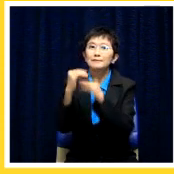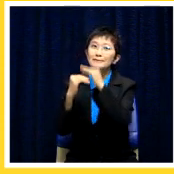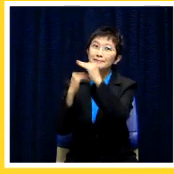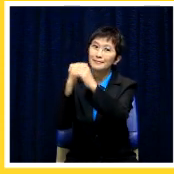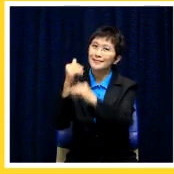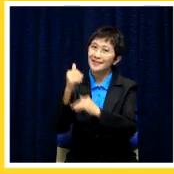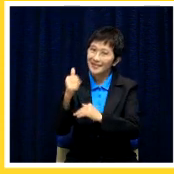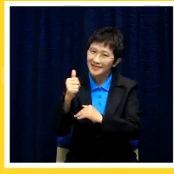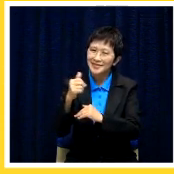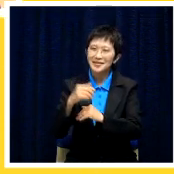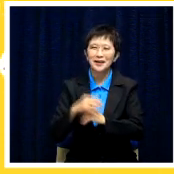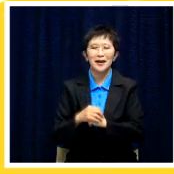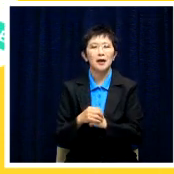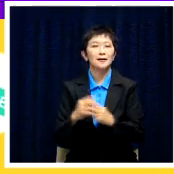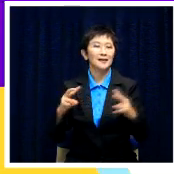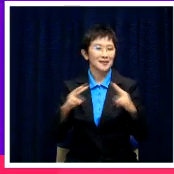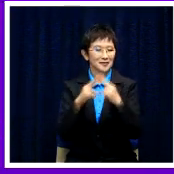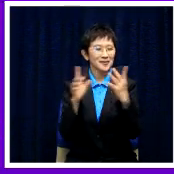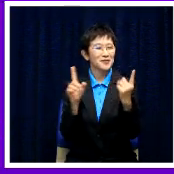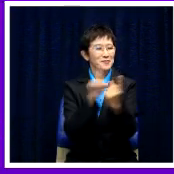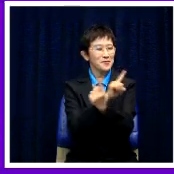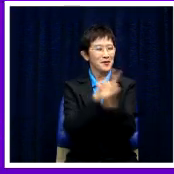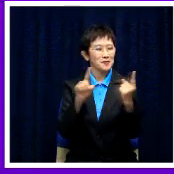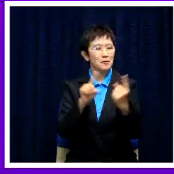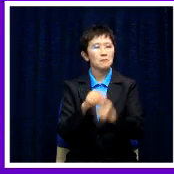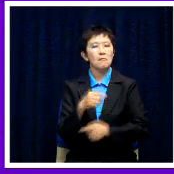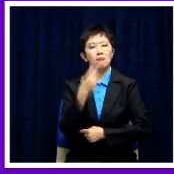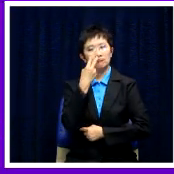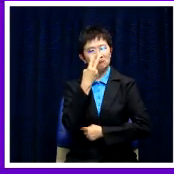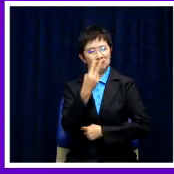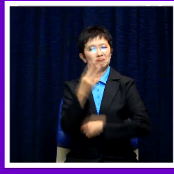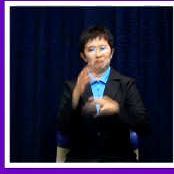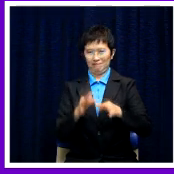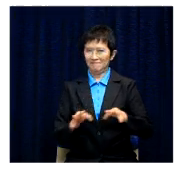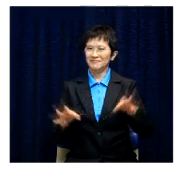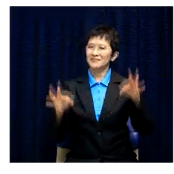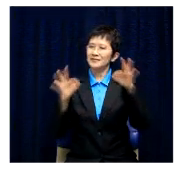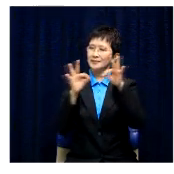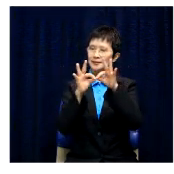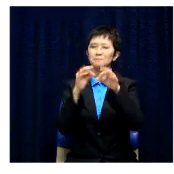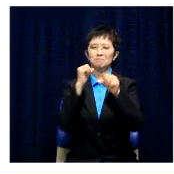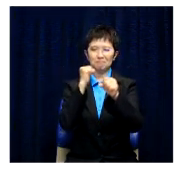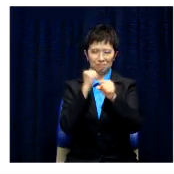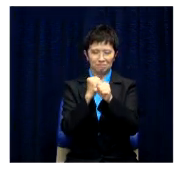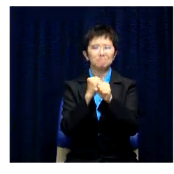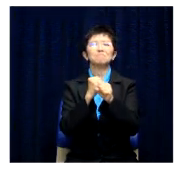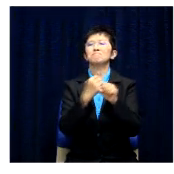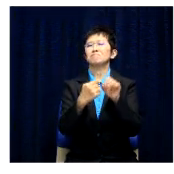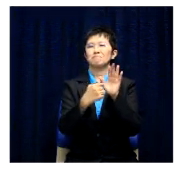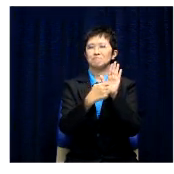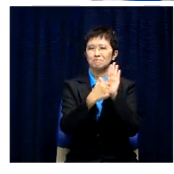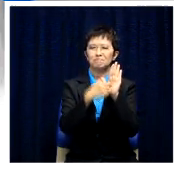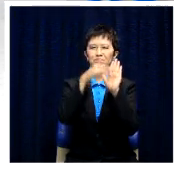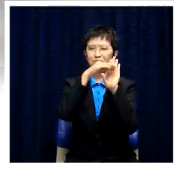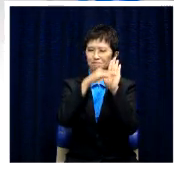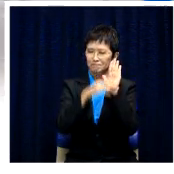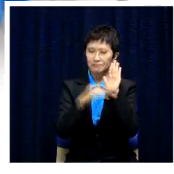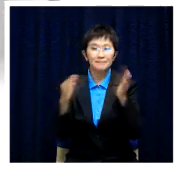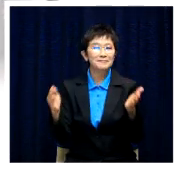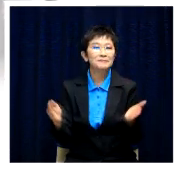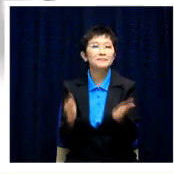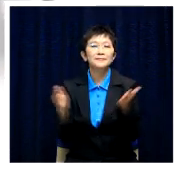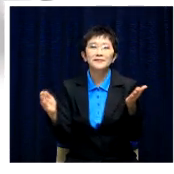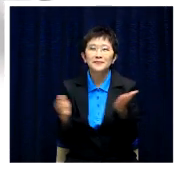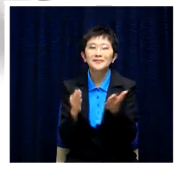ได้ด้วยตัวเองกระทรวงวัฒนธรรมเล็งเห็นถึงความสำคัญนี้จึงได้กำหนดพันธกิจในการสนับสนุนและส่งเส